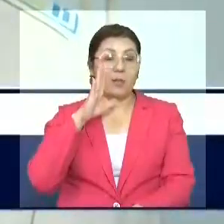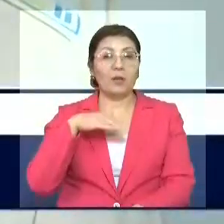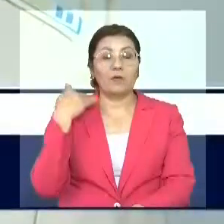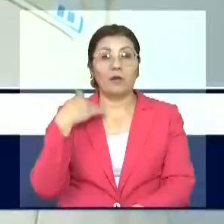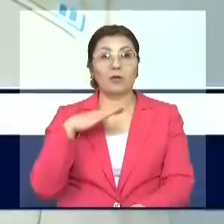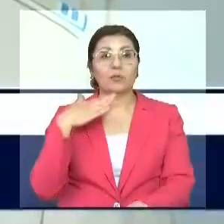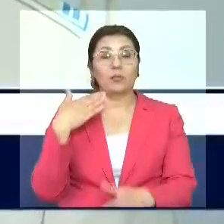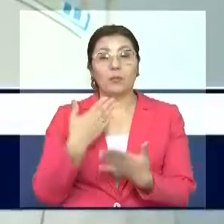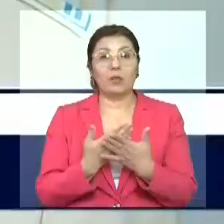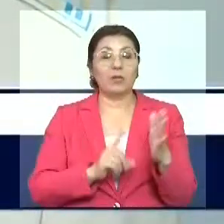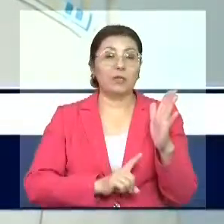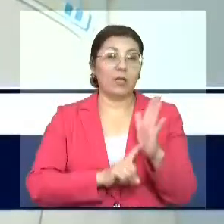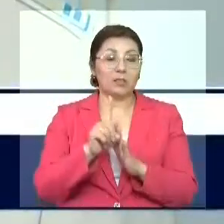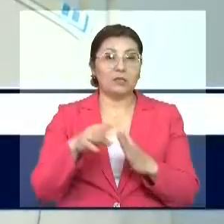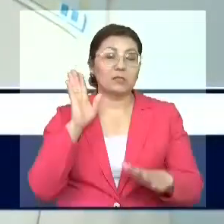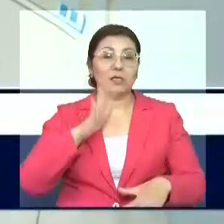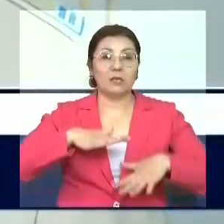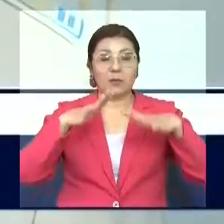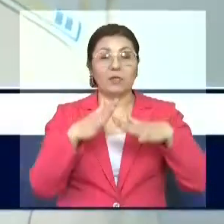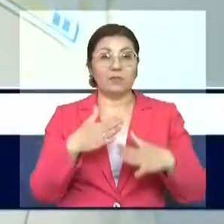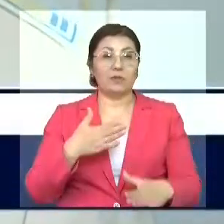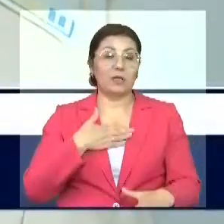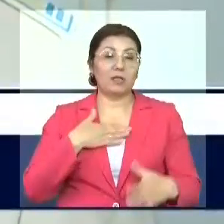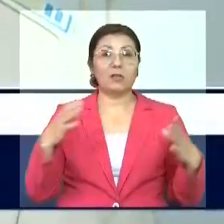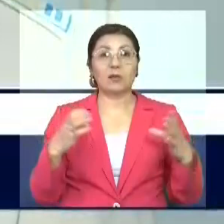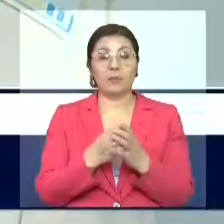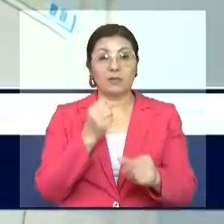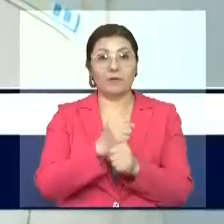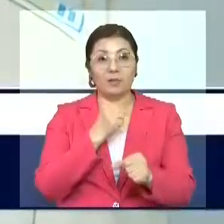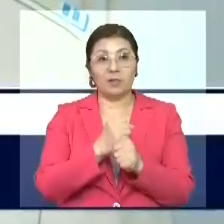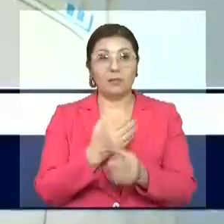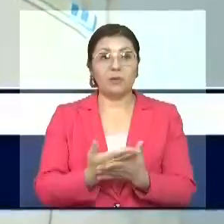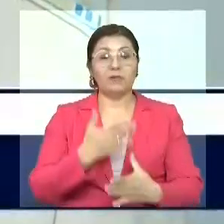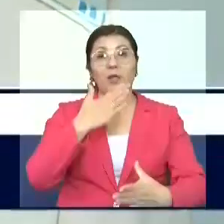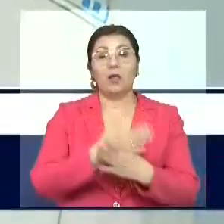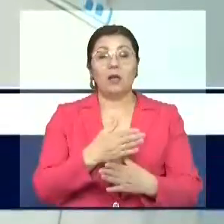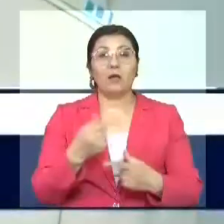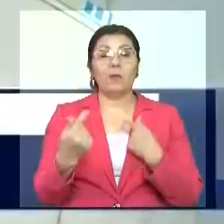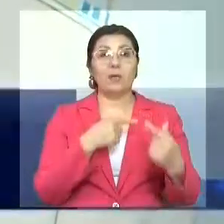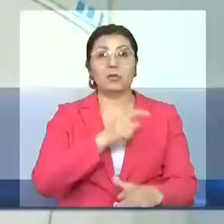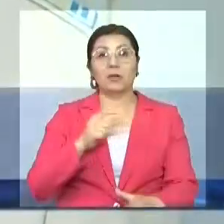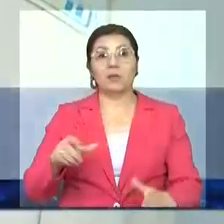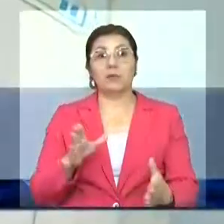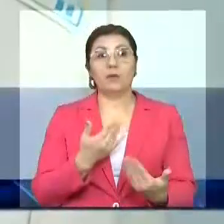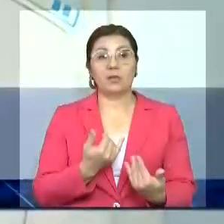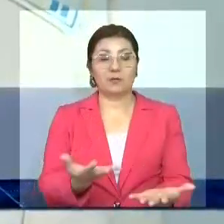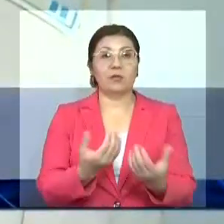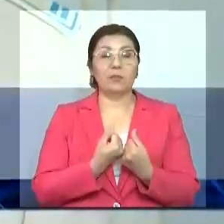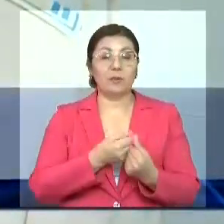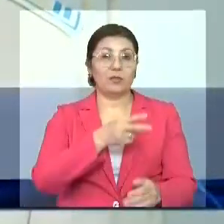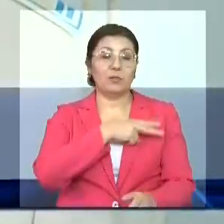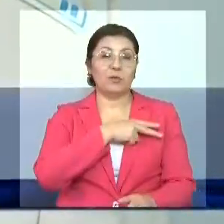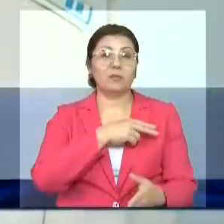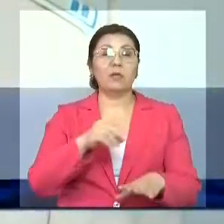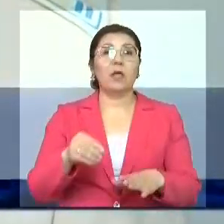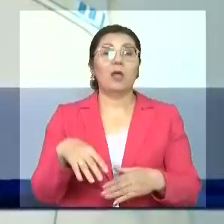паводок коллективам и курсантами неустанно работали над ликвидацией его последствий оказывали помощь пострадавшим за это я сегодня получил награду из рук